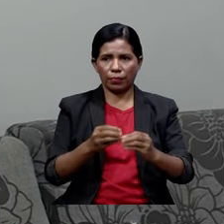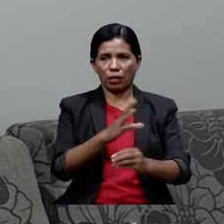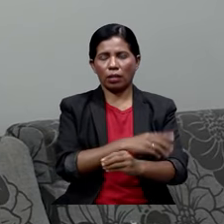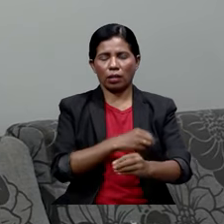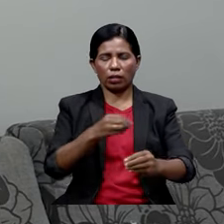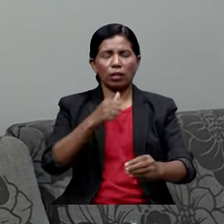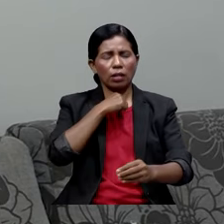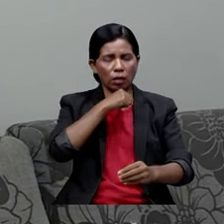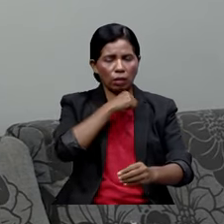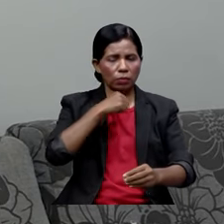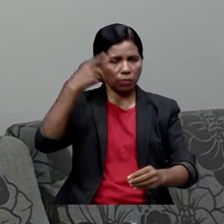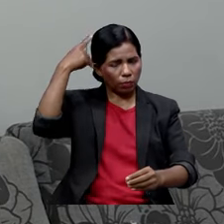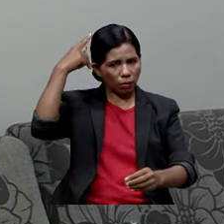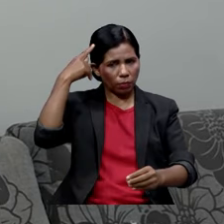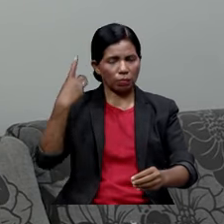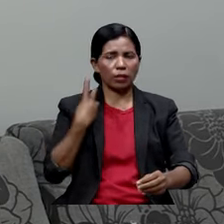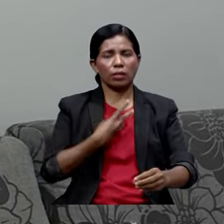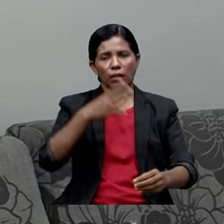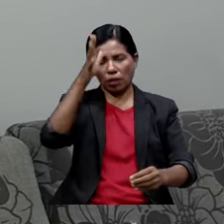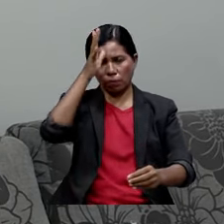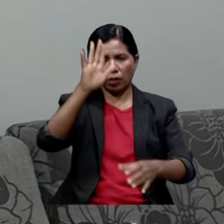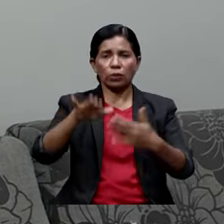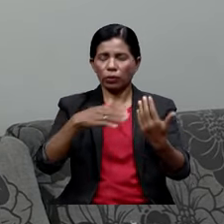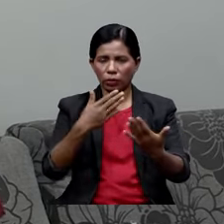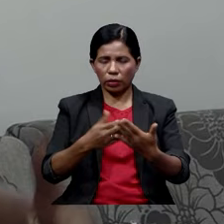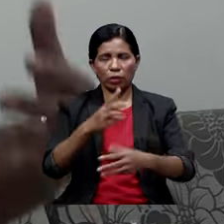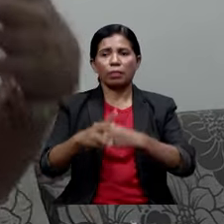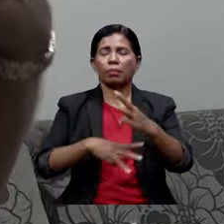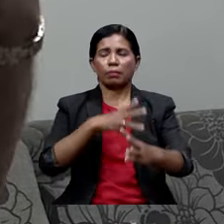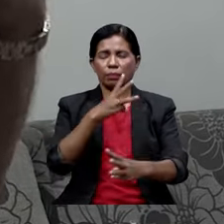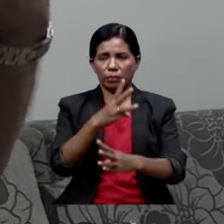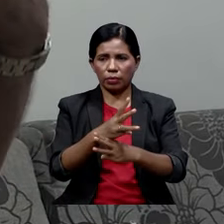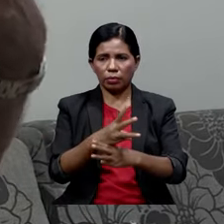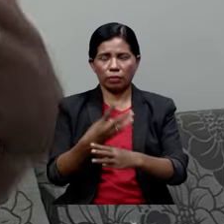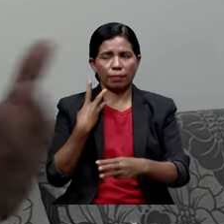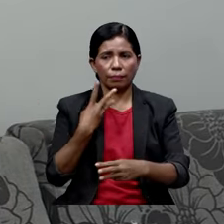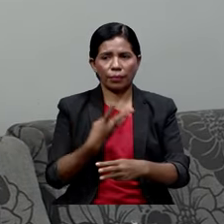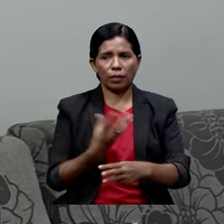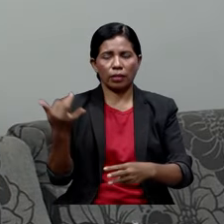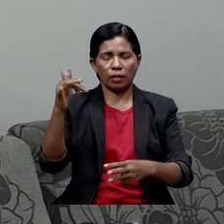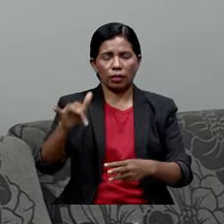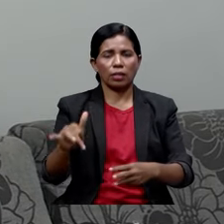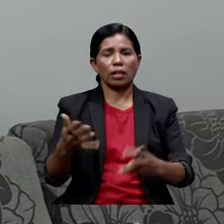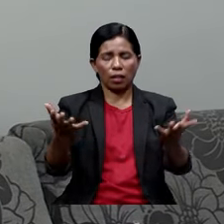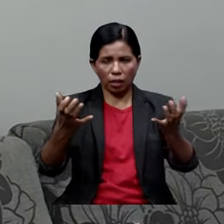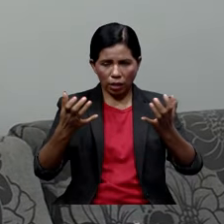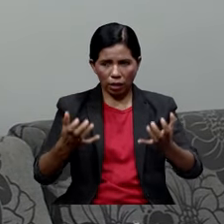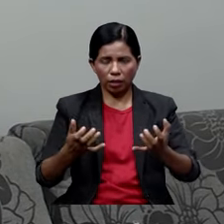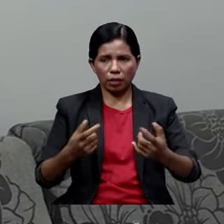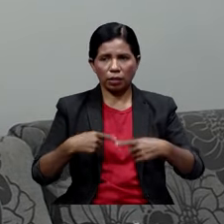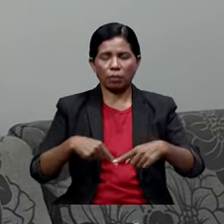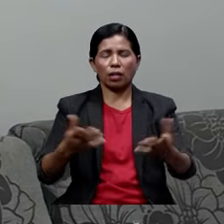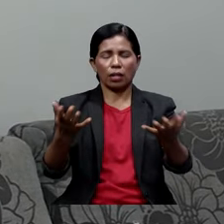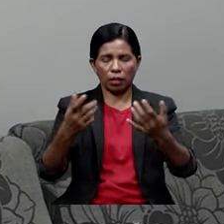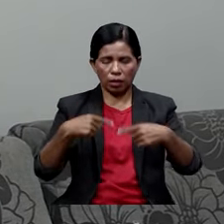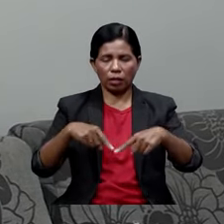adalah Bapak kita semua sehingga memang mereka tanpa ikatan berlomba-lomba